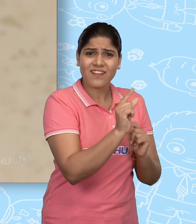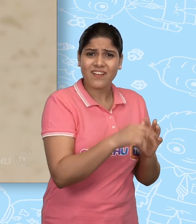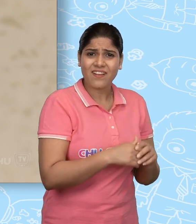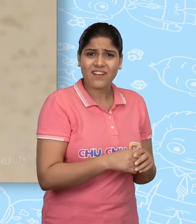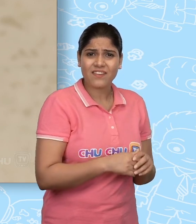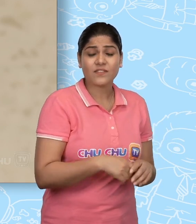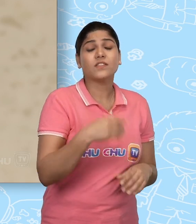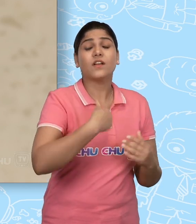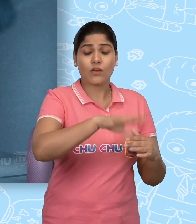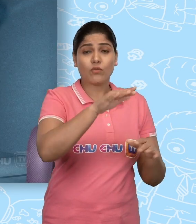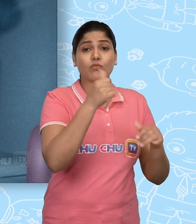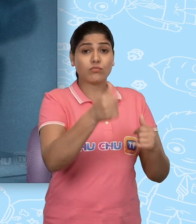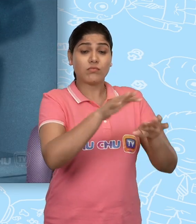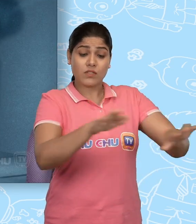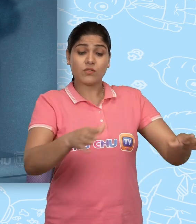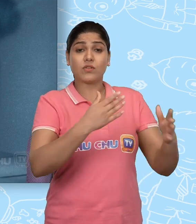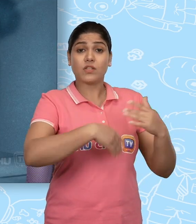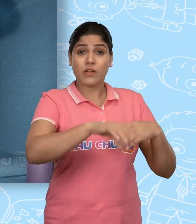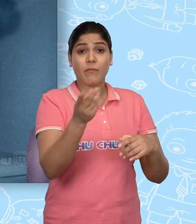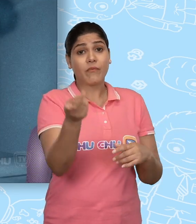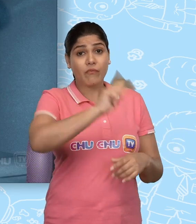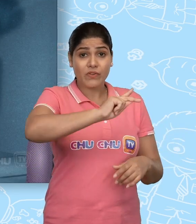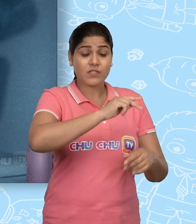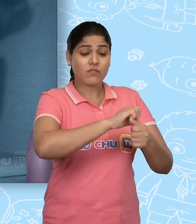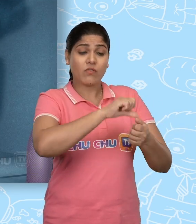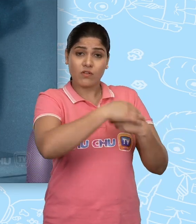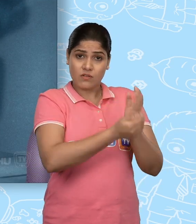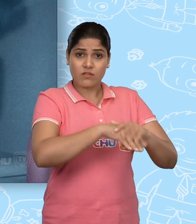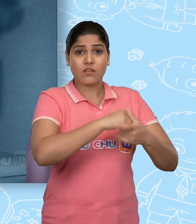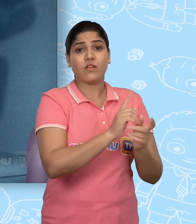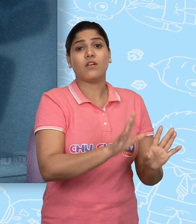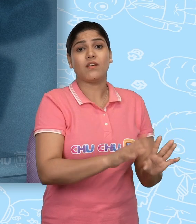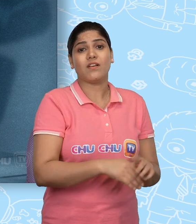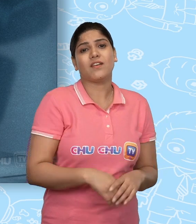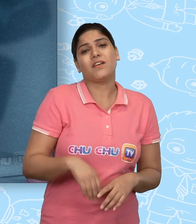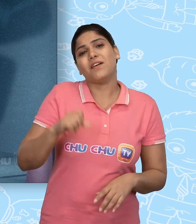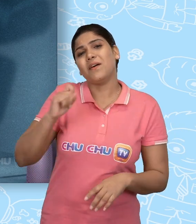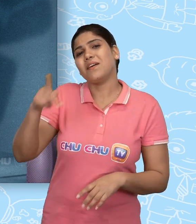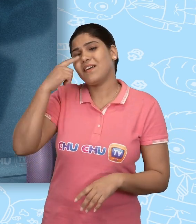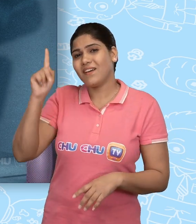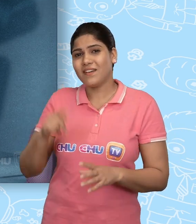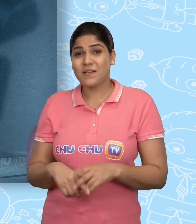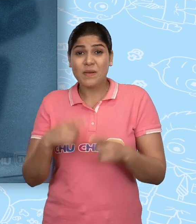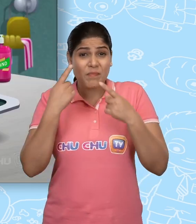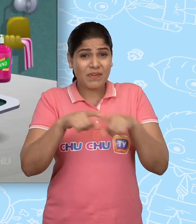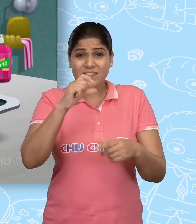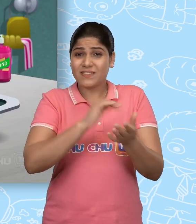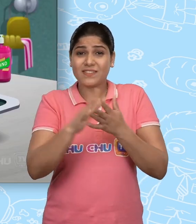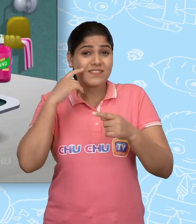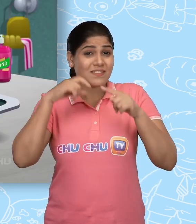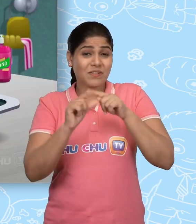चीकू। चलो अब अच्छे बच्चों की तरह जाकर अपने हाथ फिर से धो लो। ठीक है मॉम।